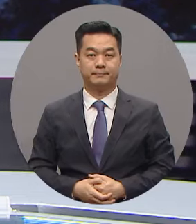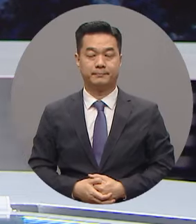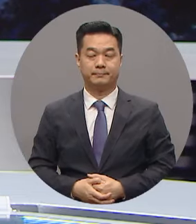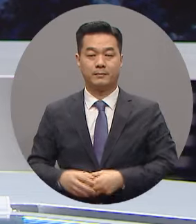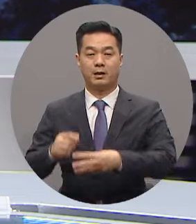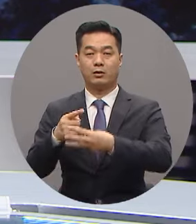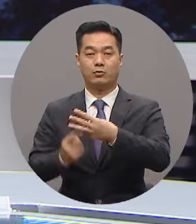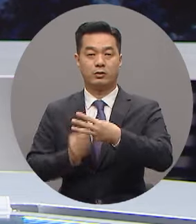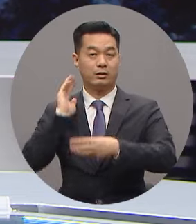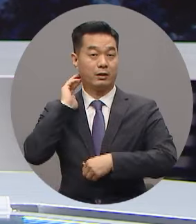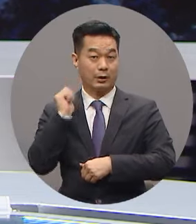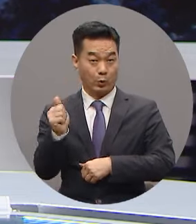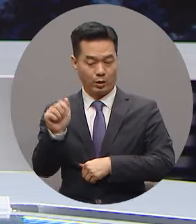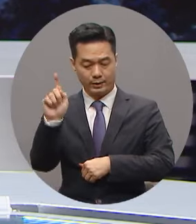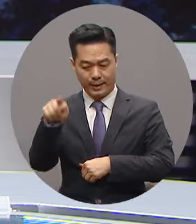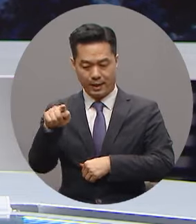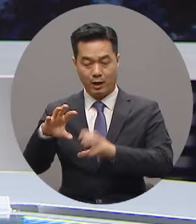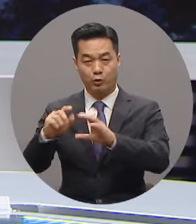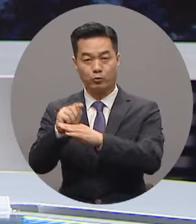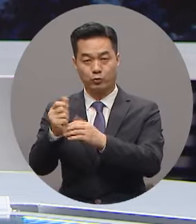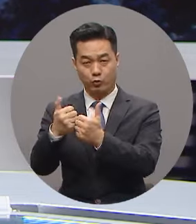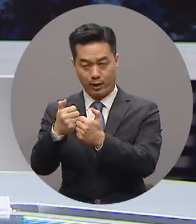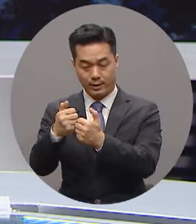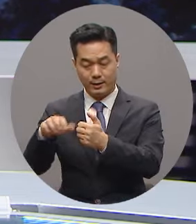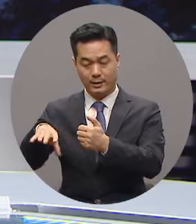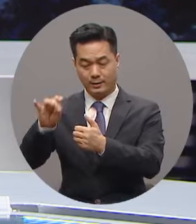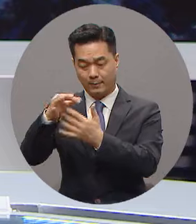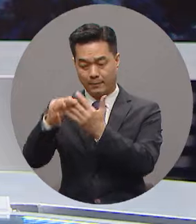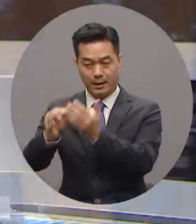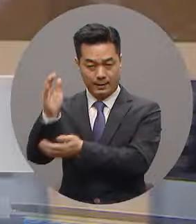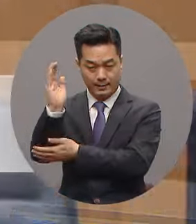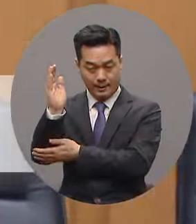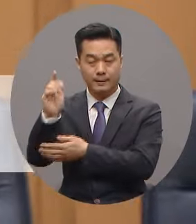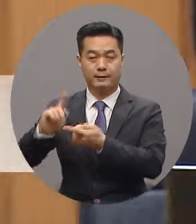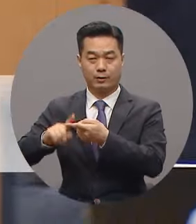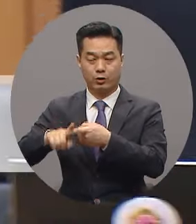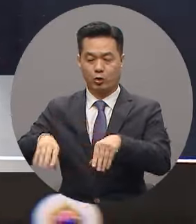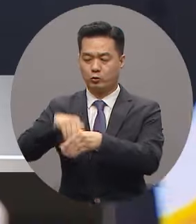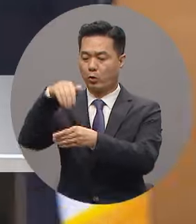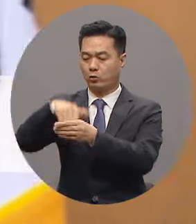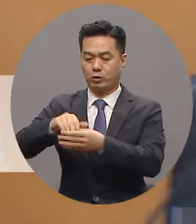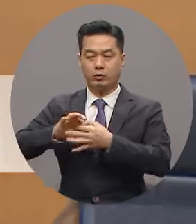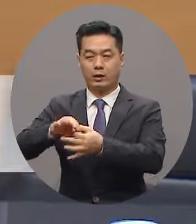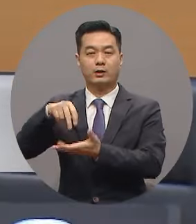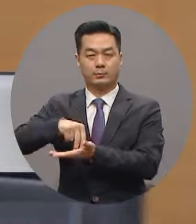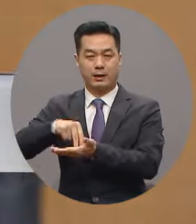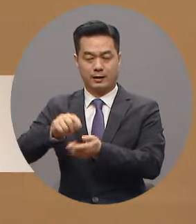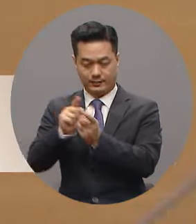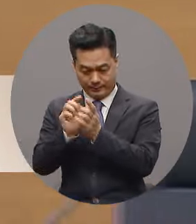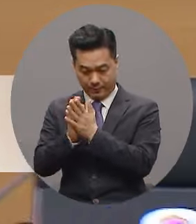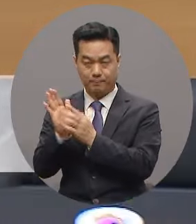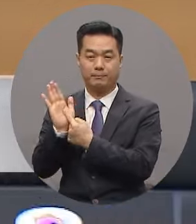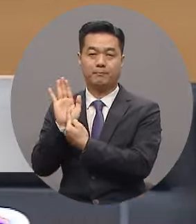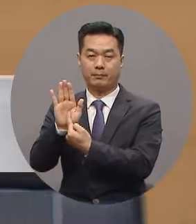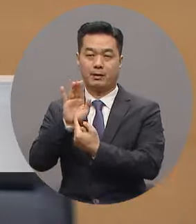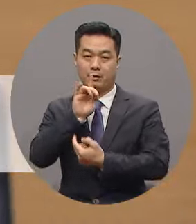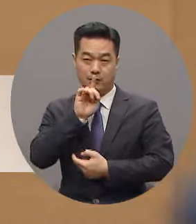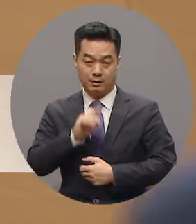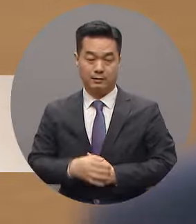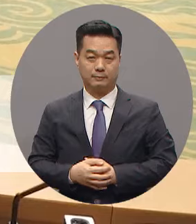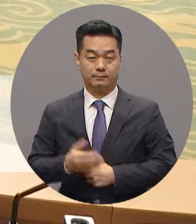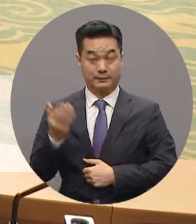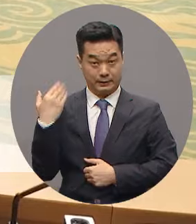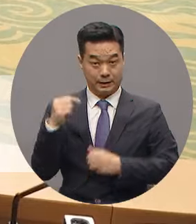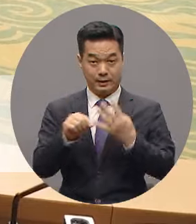윤성열 대통령이 내일 국무회의 모두 발언을 통해 총선 관련 입장을 직접 밝힐 예정입니다 지난